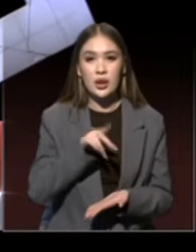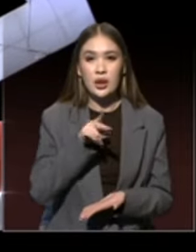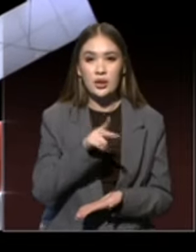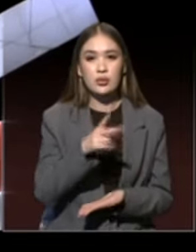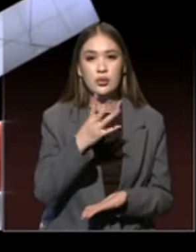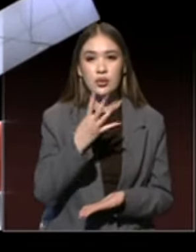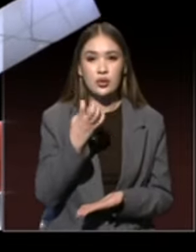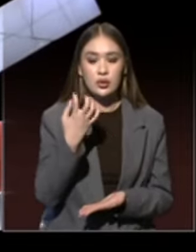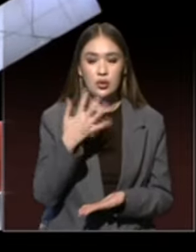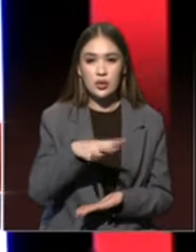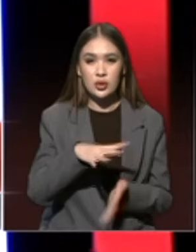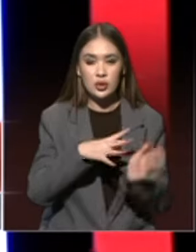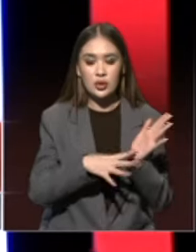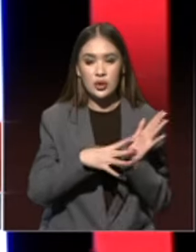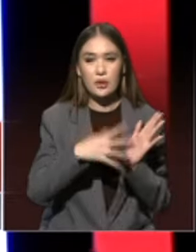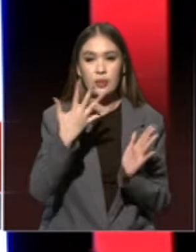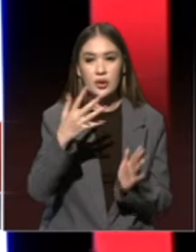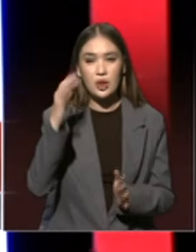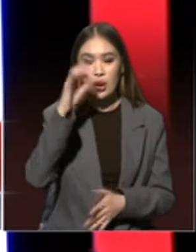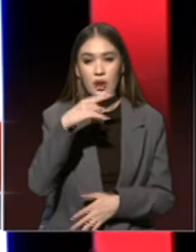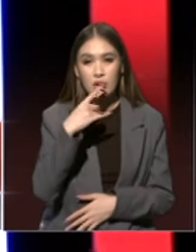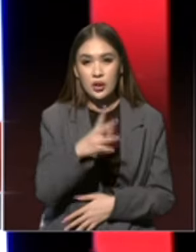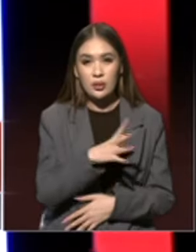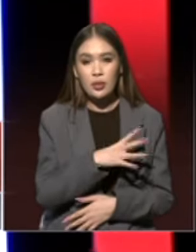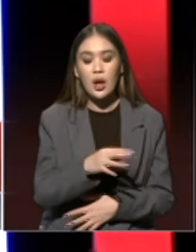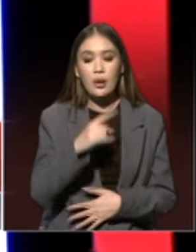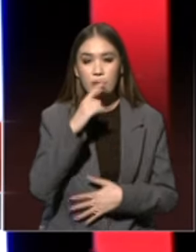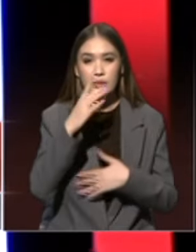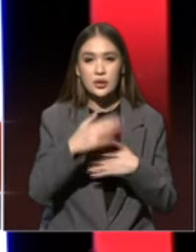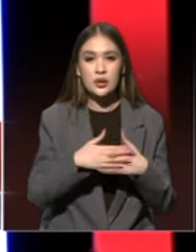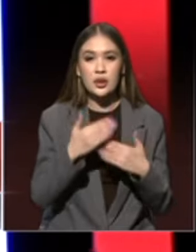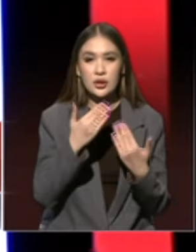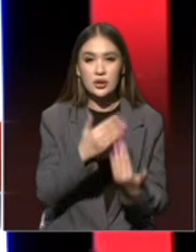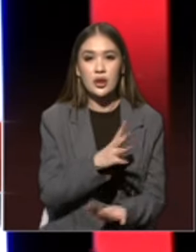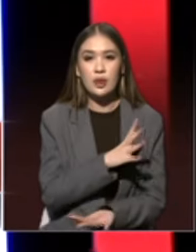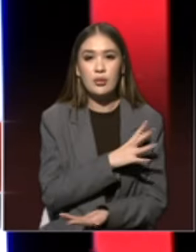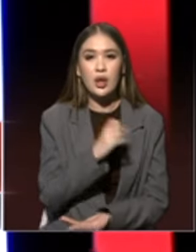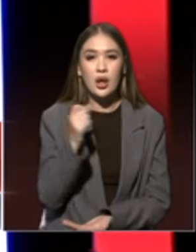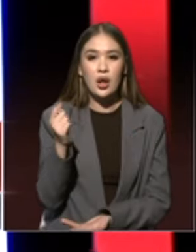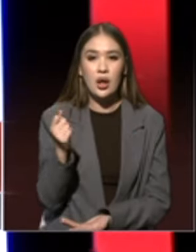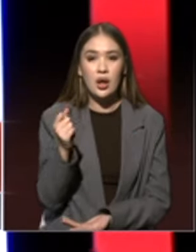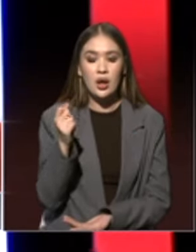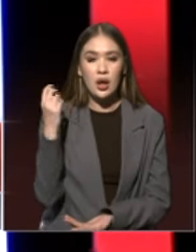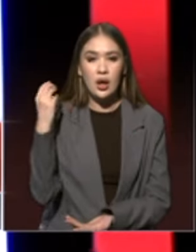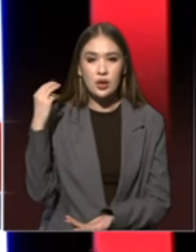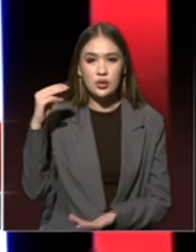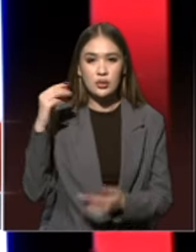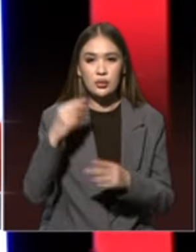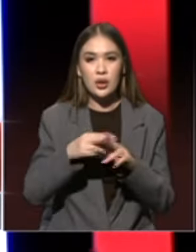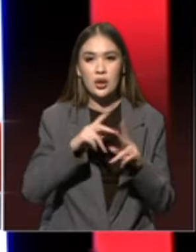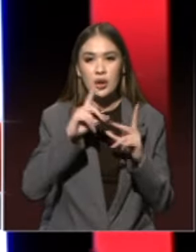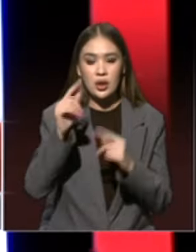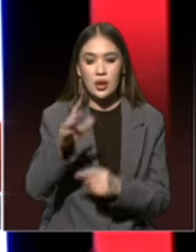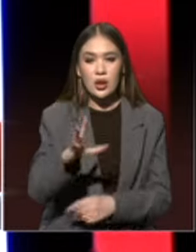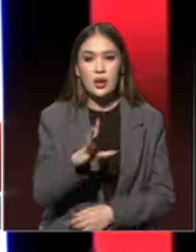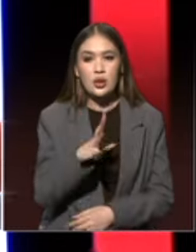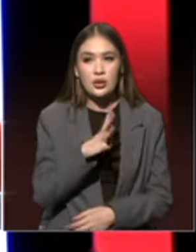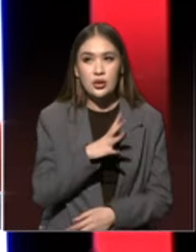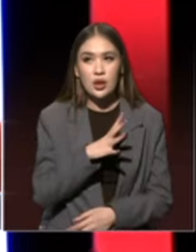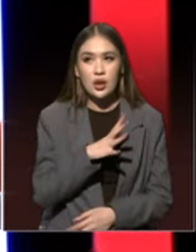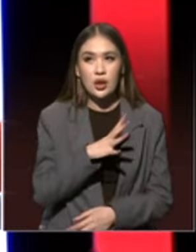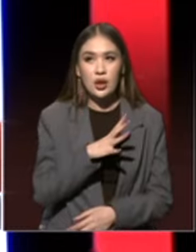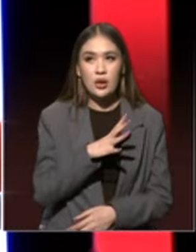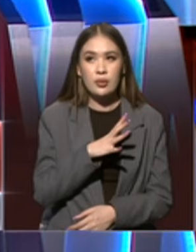2495 үй деп отырмыз ғой. Мысалы былтыр өздеріңіз білесіз, сіздің әріптестеріңіз бар ғой Ақтөбеге. Былтыр ғана су шайып кеткен